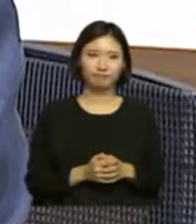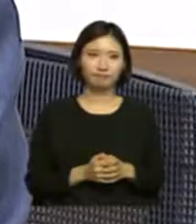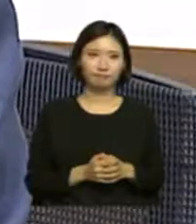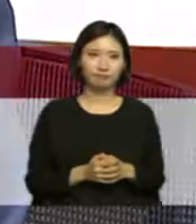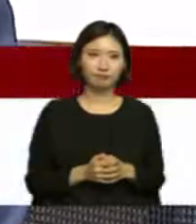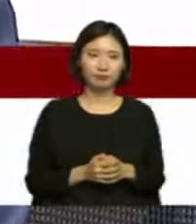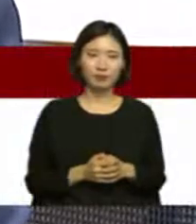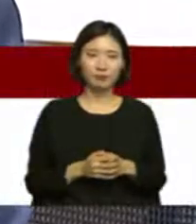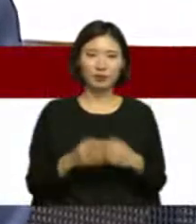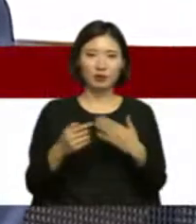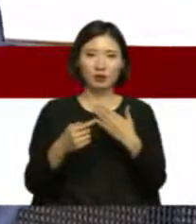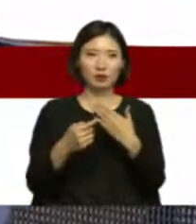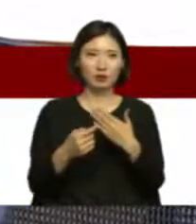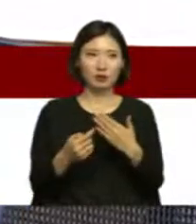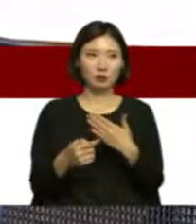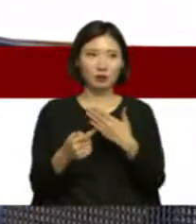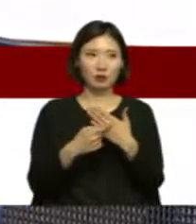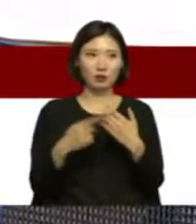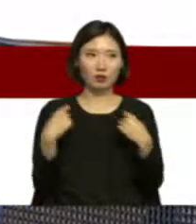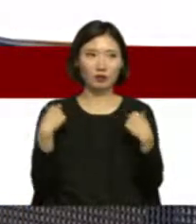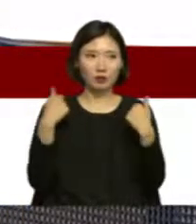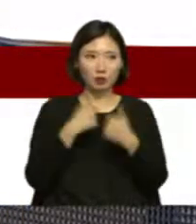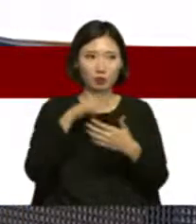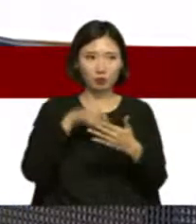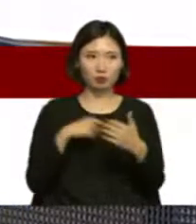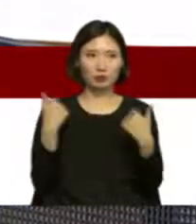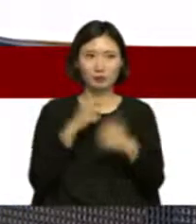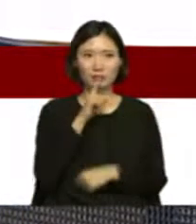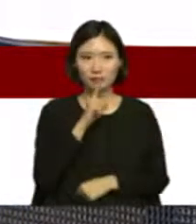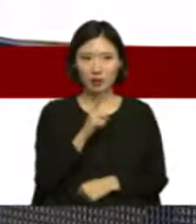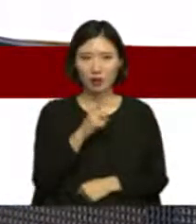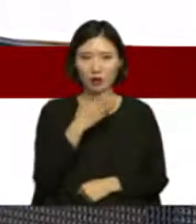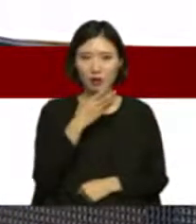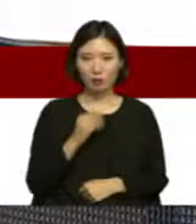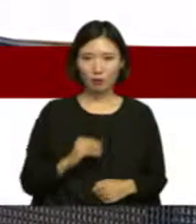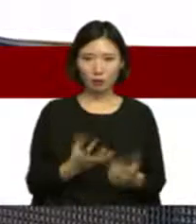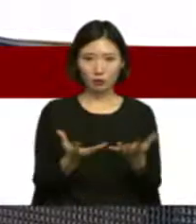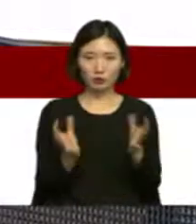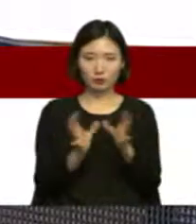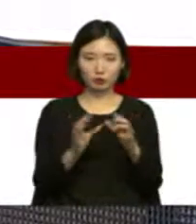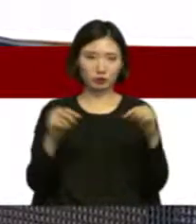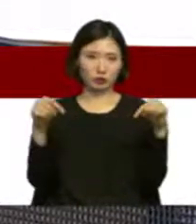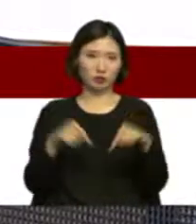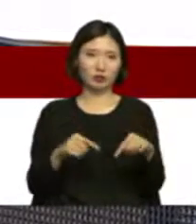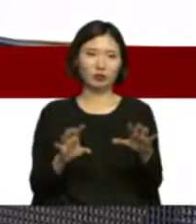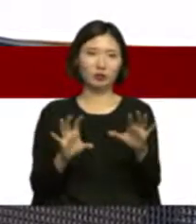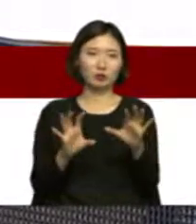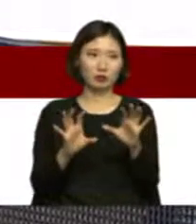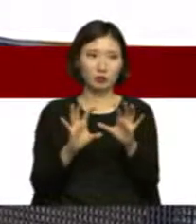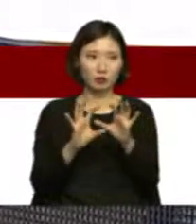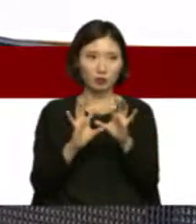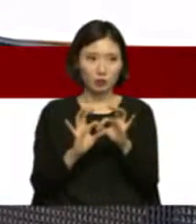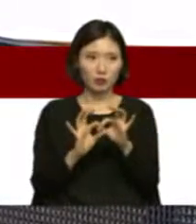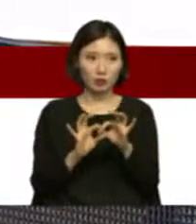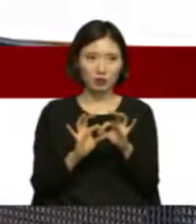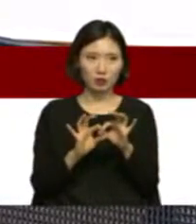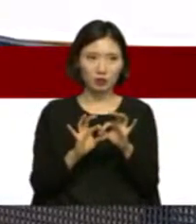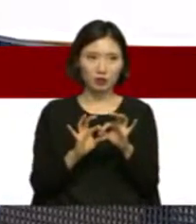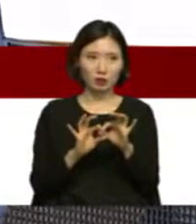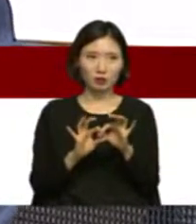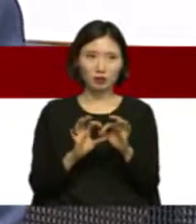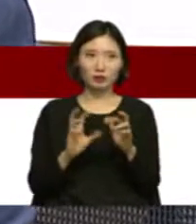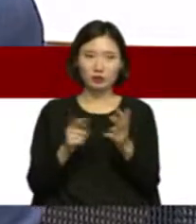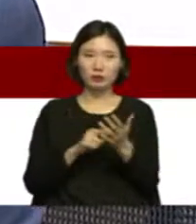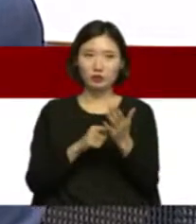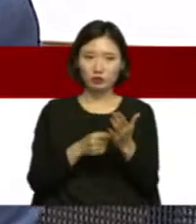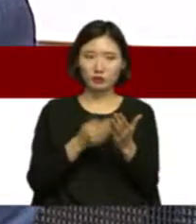겉옷을 먼저 있고 속옷을 됐다는 얘기도 않습니까 우리가 이거 복집 하고 협의를 먼저 해야 돼요 해서 우리가 일어 가사